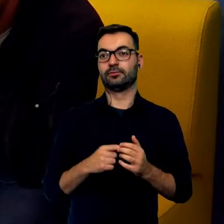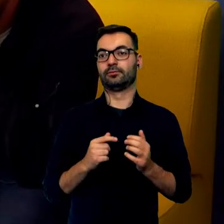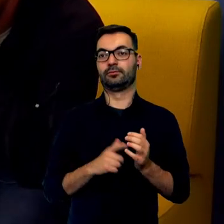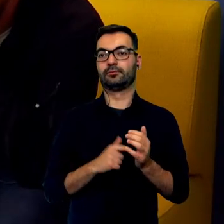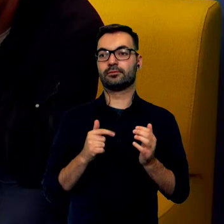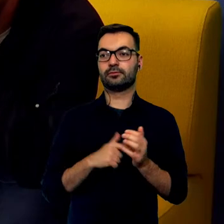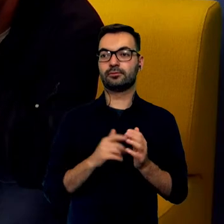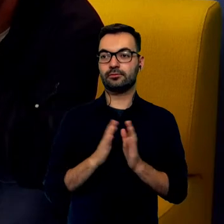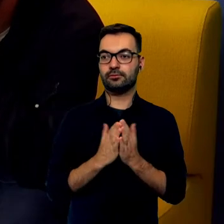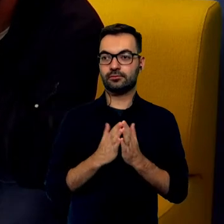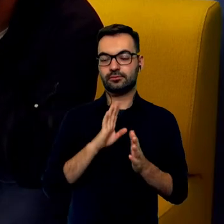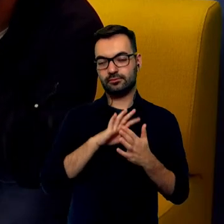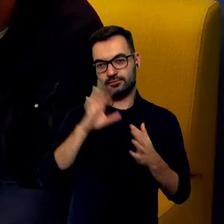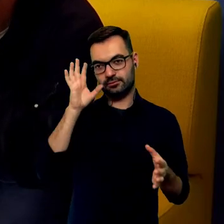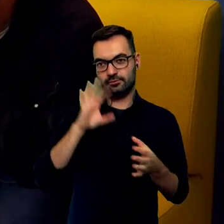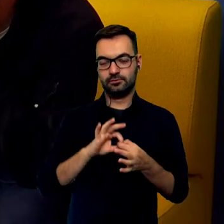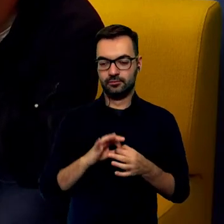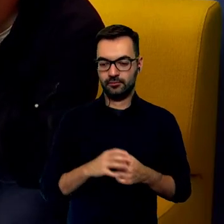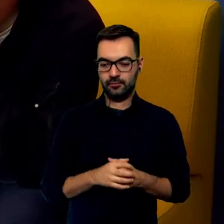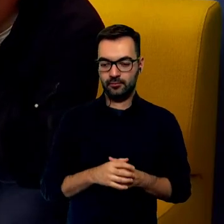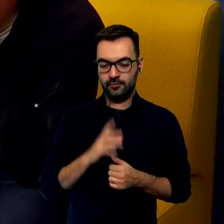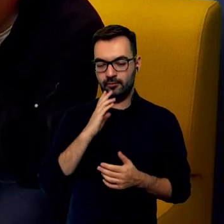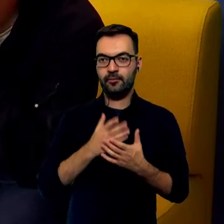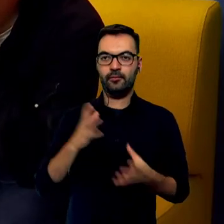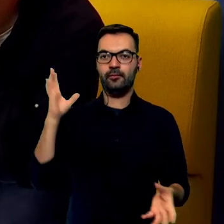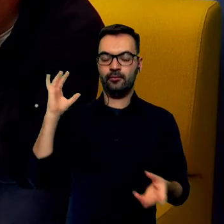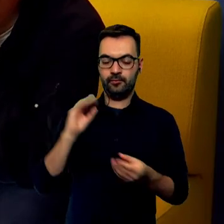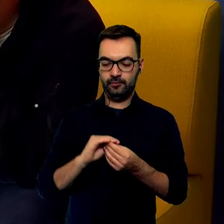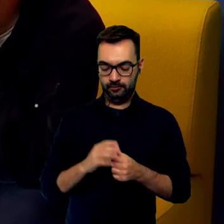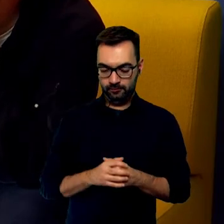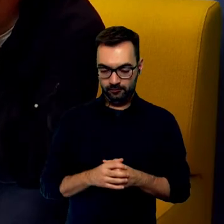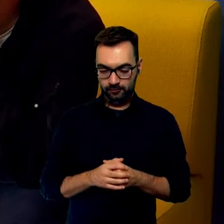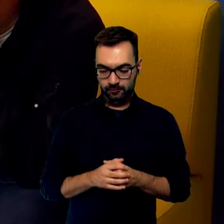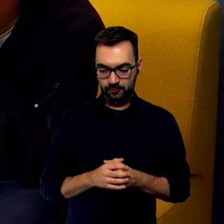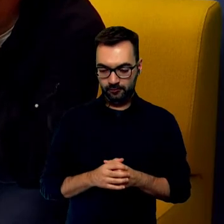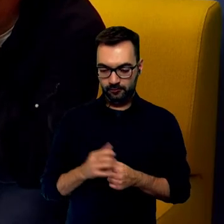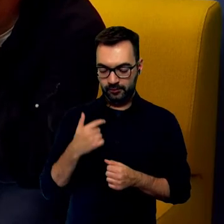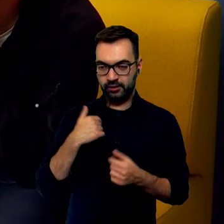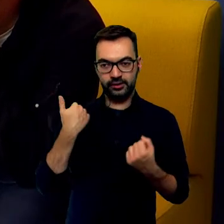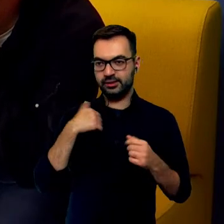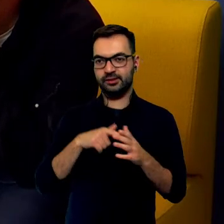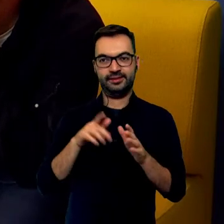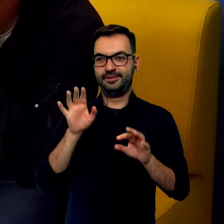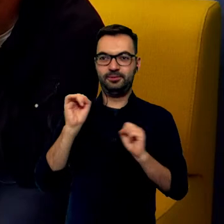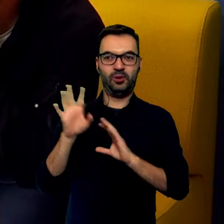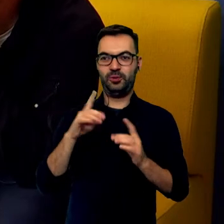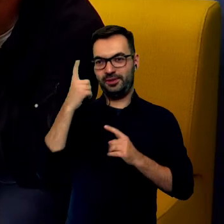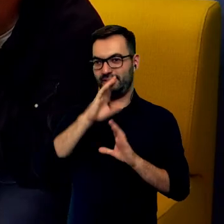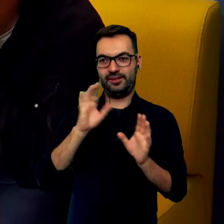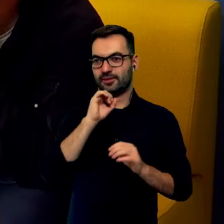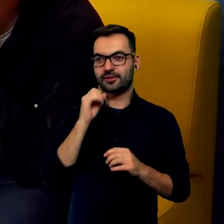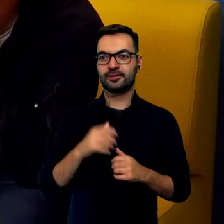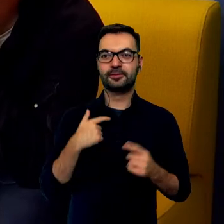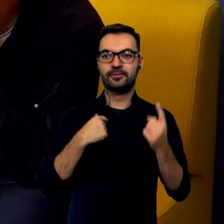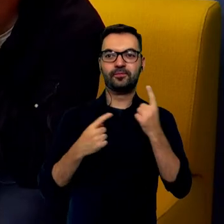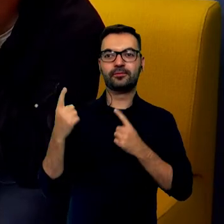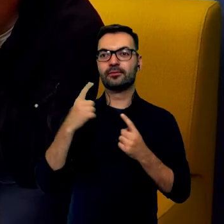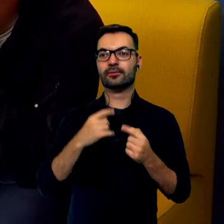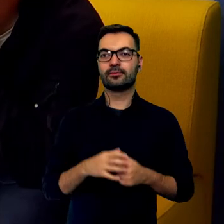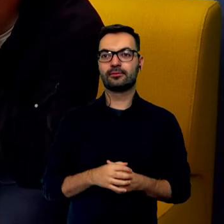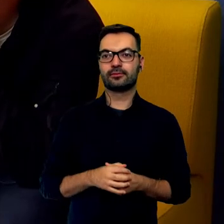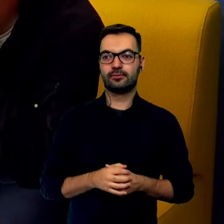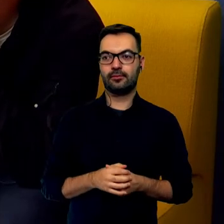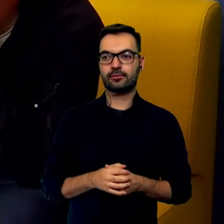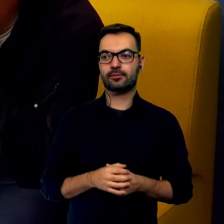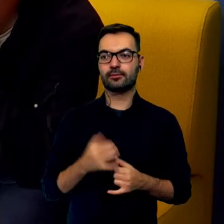często książka taka kojarzy się z jakimś rodzajem podsumowania, natomiast ja starałem się na to w ogóle tak nie patrzeć i pomyślałem sobie, że